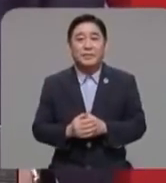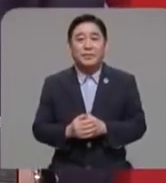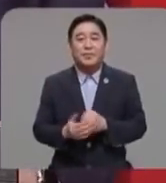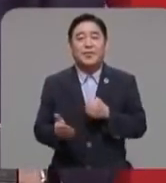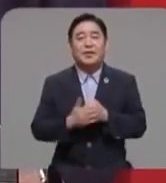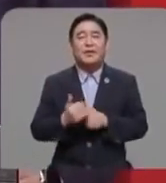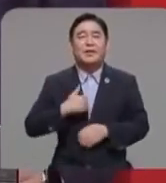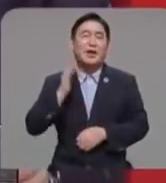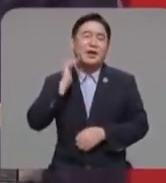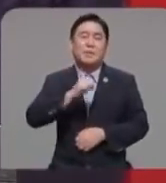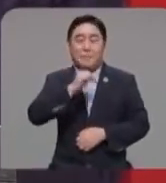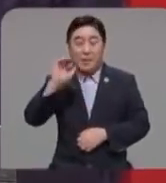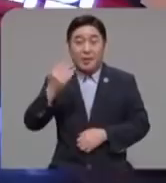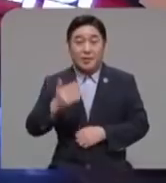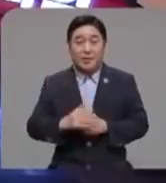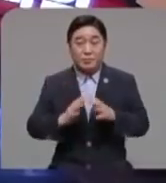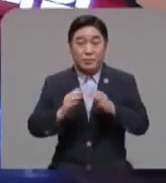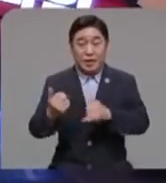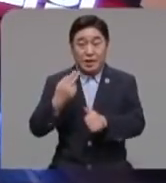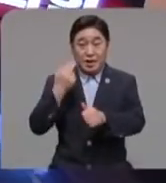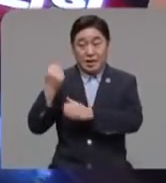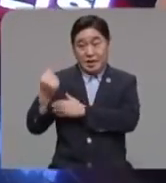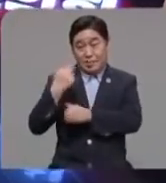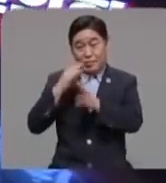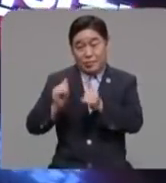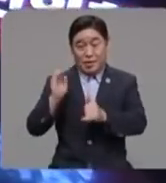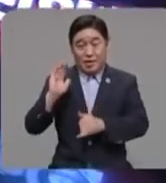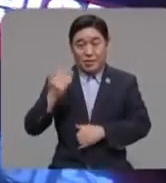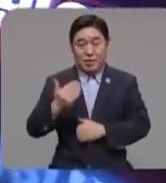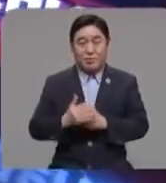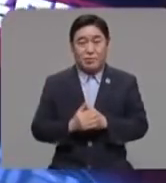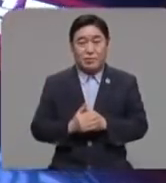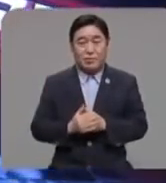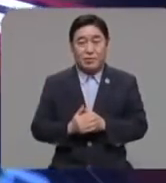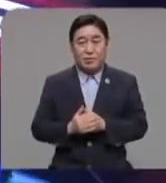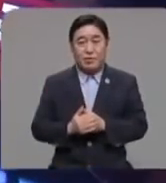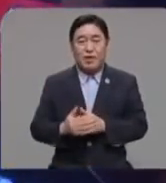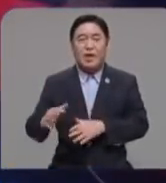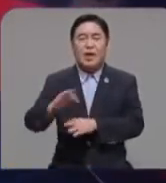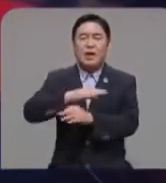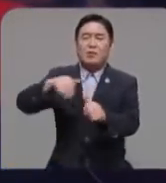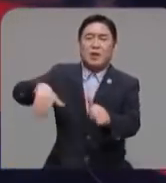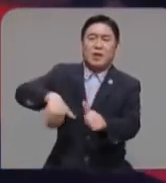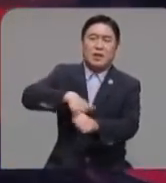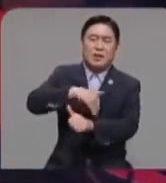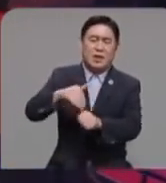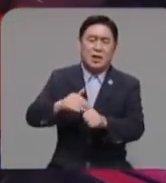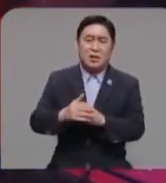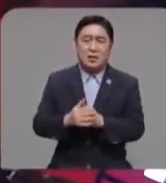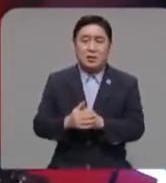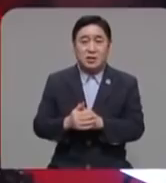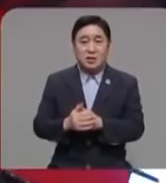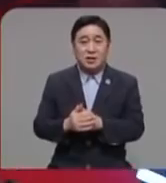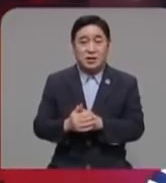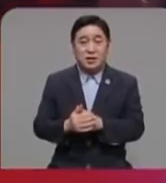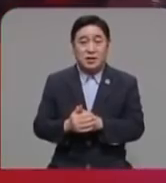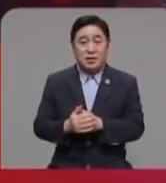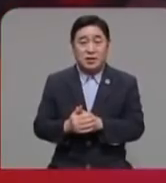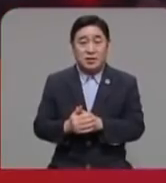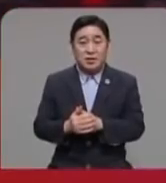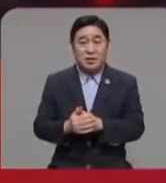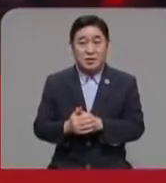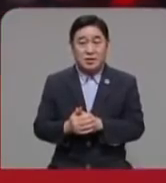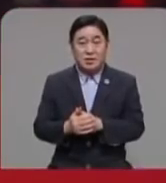예. 제가 대통령이 되어야 됩니다. 예. 제가 예. 국민의힘 후보가 되고 예. 왜냐하면 이 경제 상황이 제일 저는 이거를